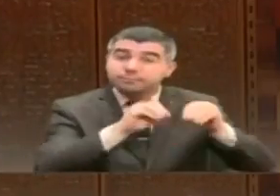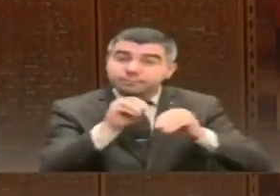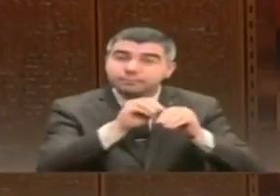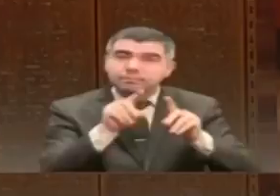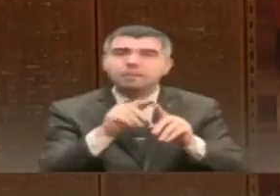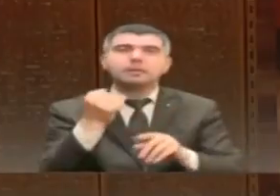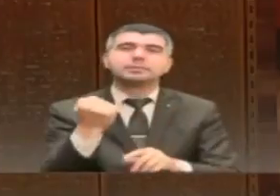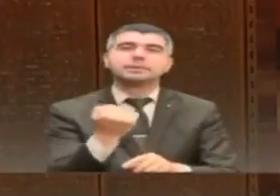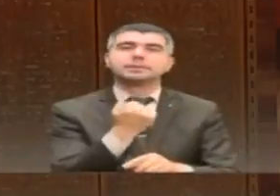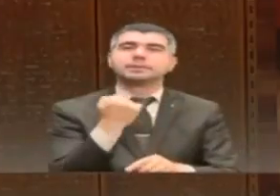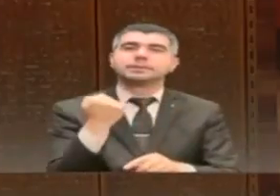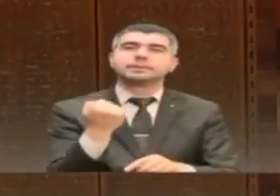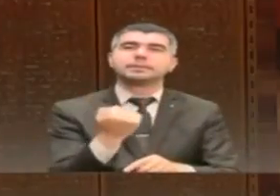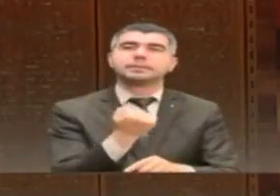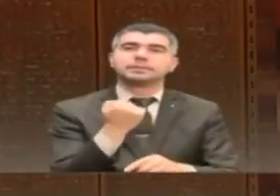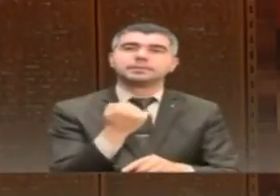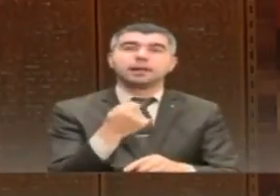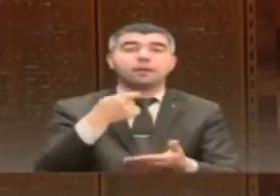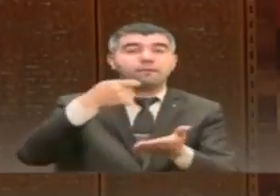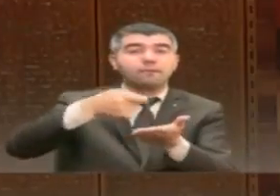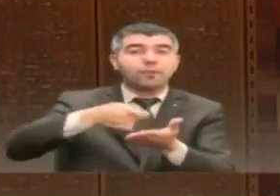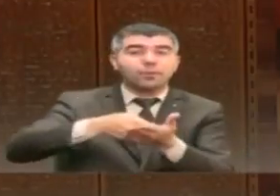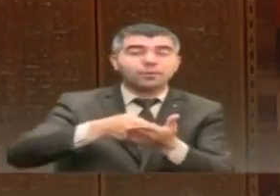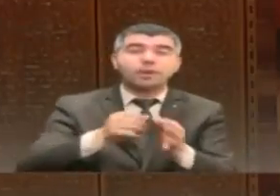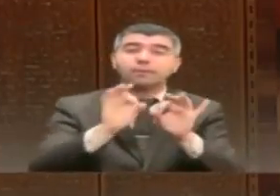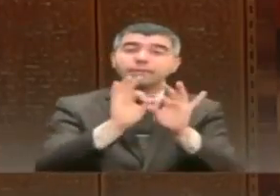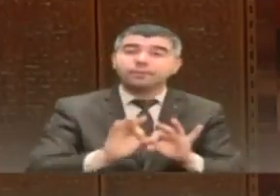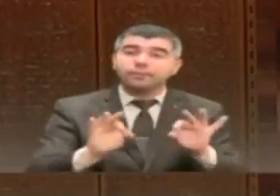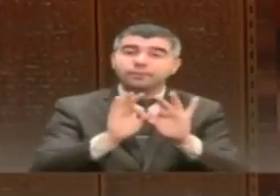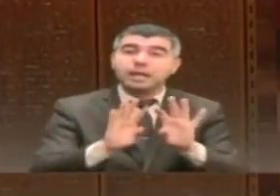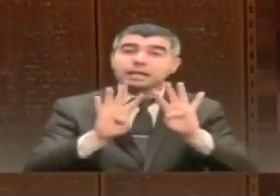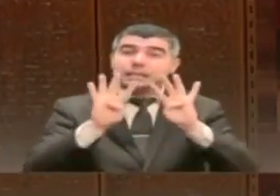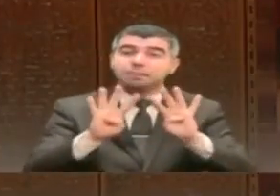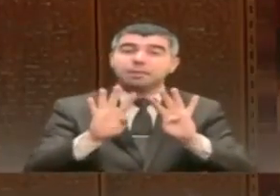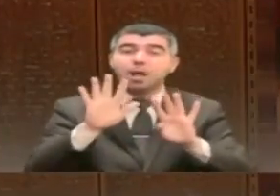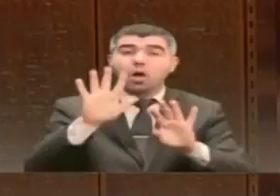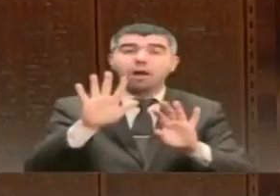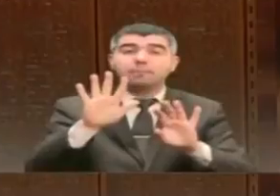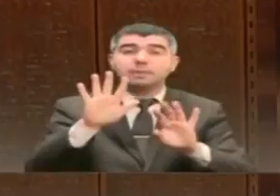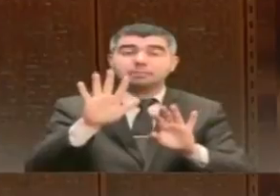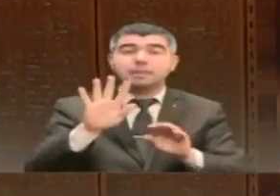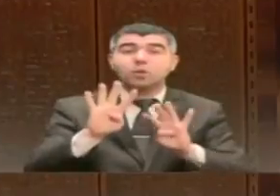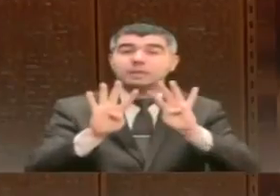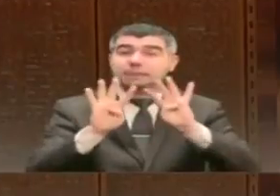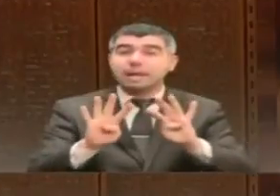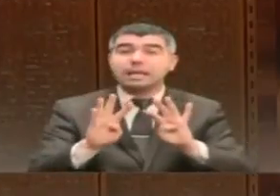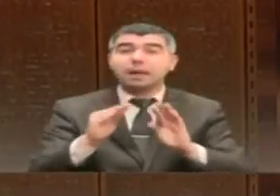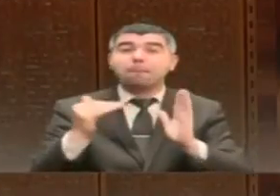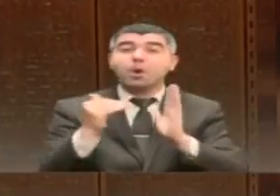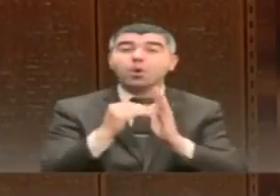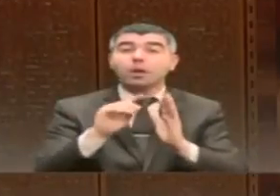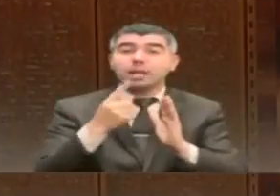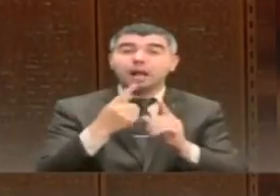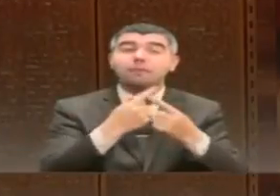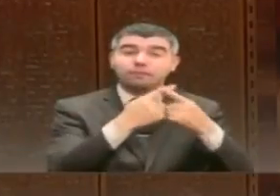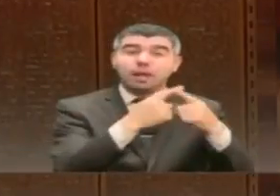بطبيعة الحال فيه واحد النوع من عدم الوفاء. 885 مليون درهم اللي ربما غادي تكون خلقات إشكالات في واحد العدد